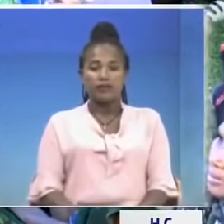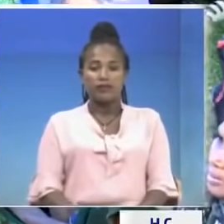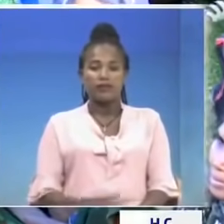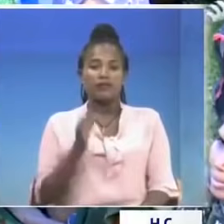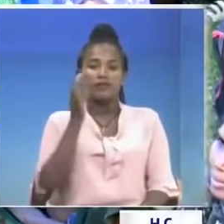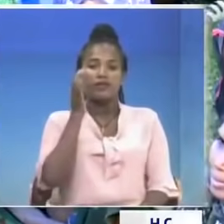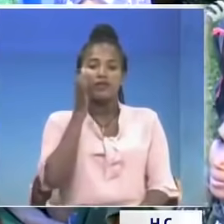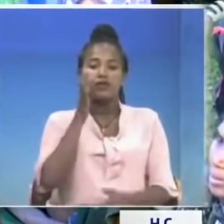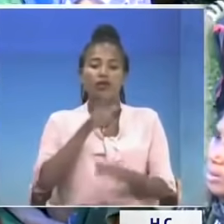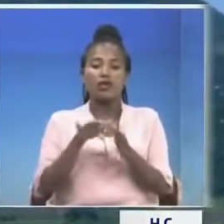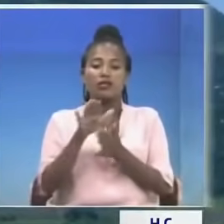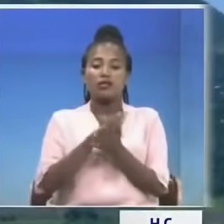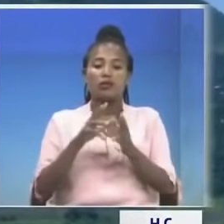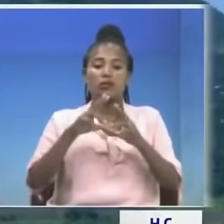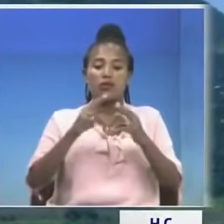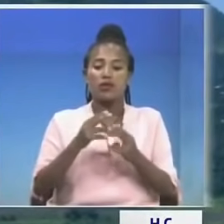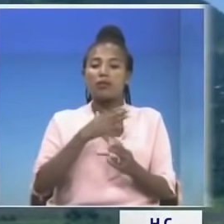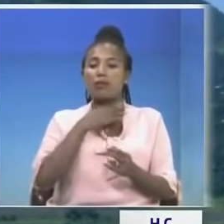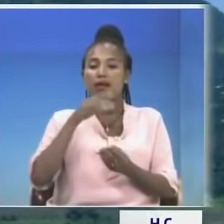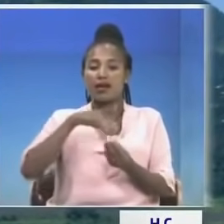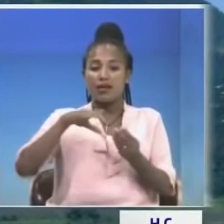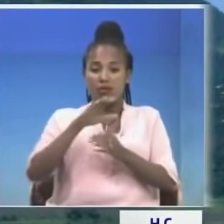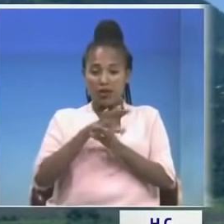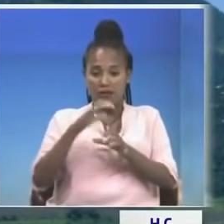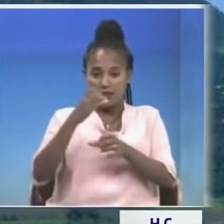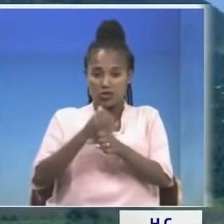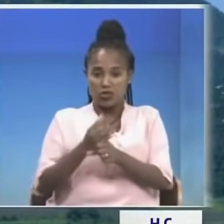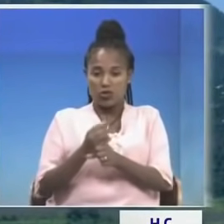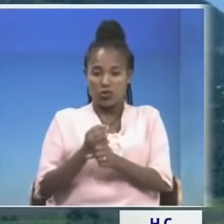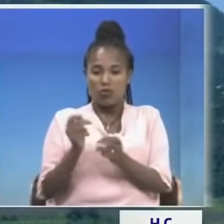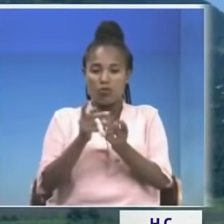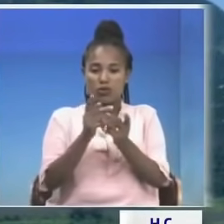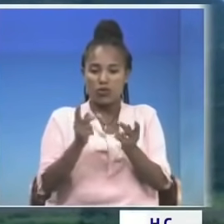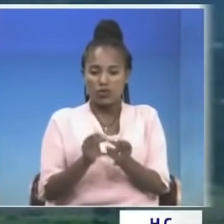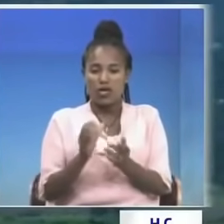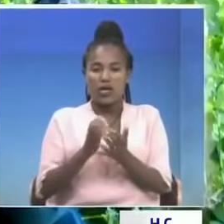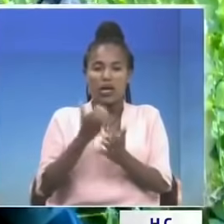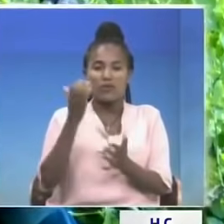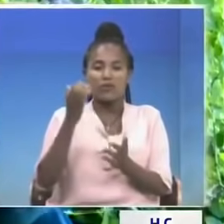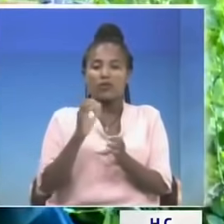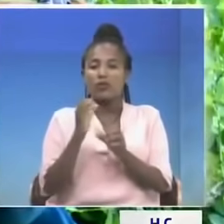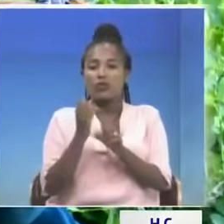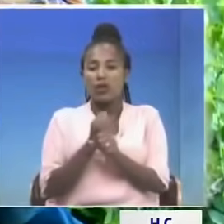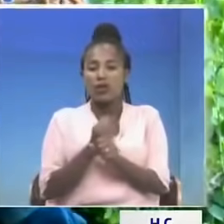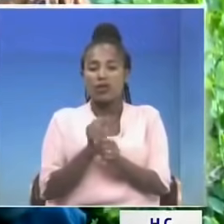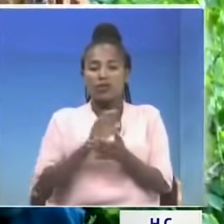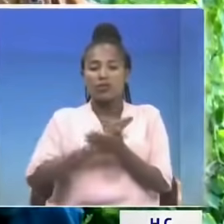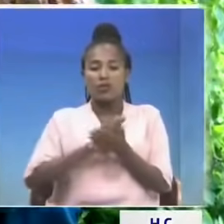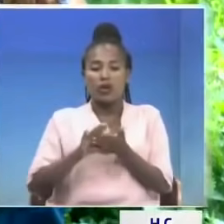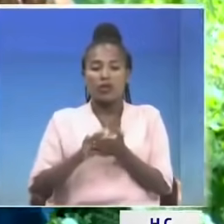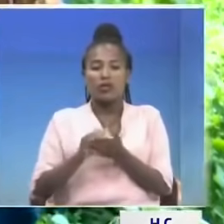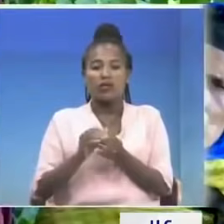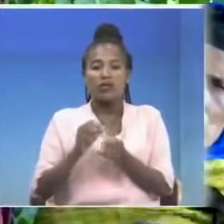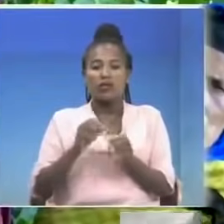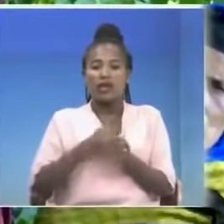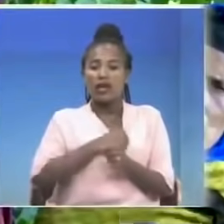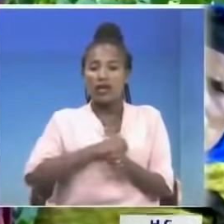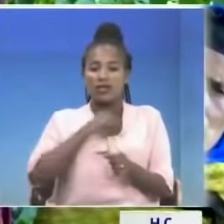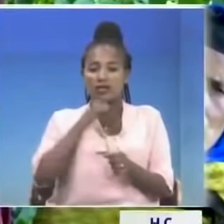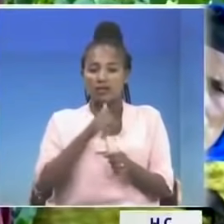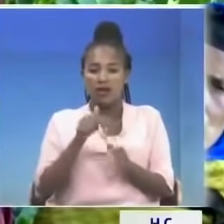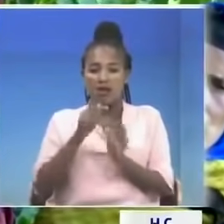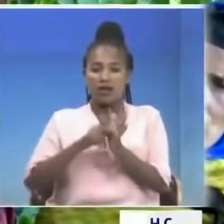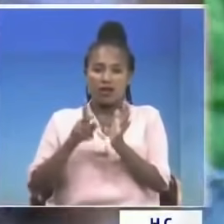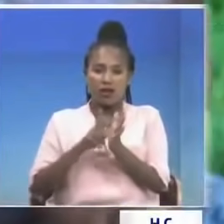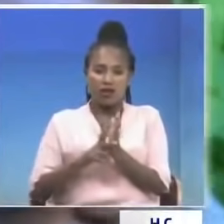የትነግ ወራሪና አሸባሪ ቡድን በአማራ ክልል በወረራ በያዛቸው አካባቢዎች ሀብት ንብረት ዘርፏል። ንጹሐንንም ያለ ርኅራሄ በጭካኔ